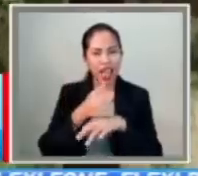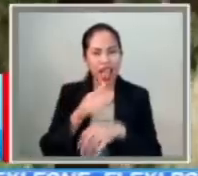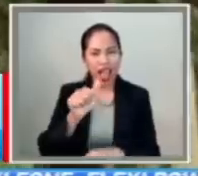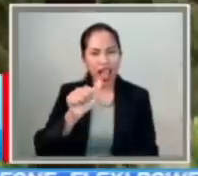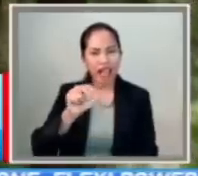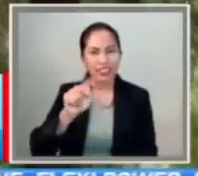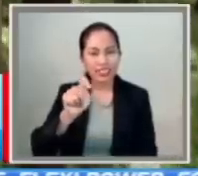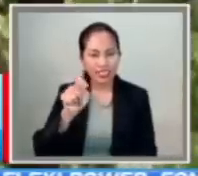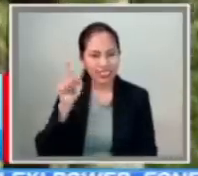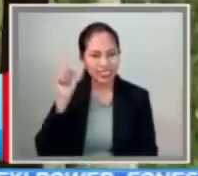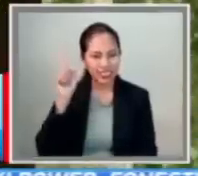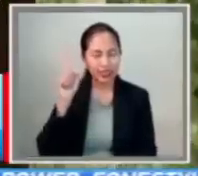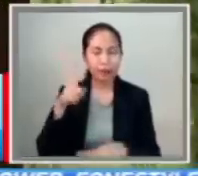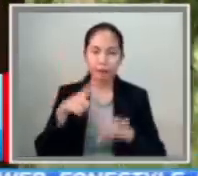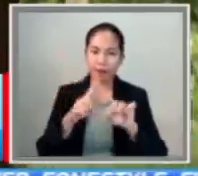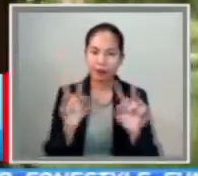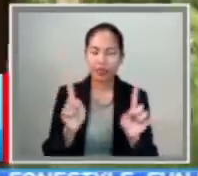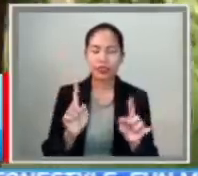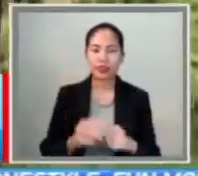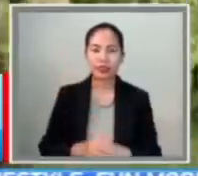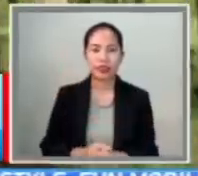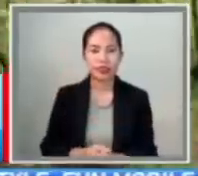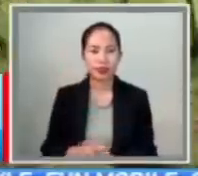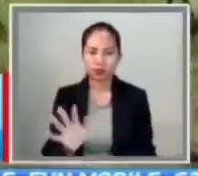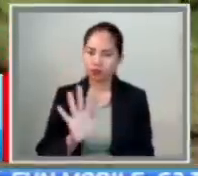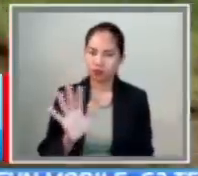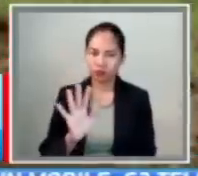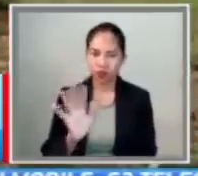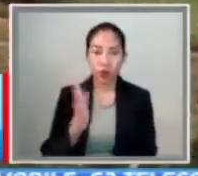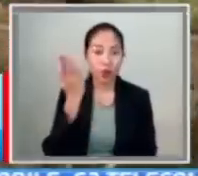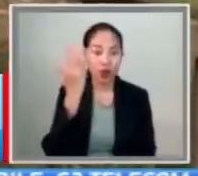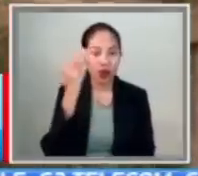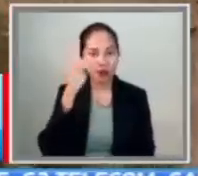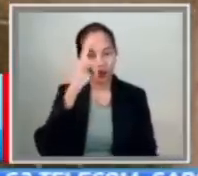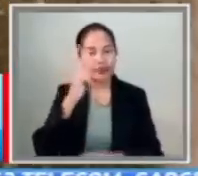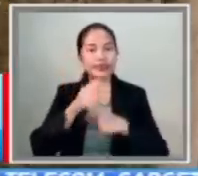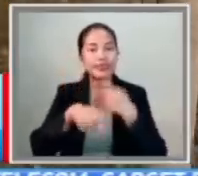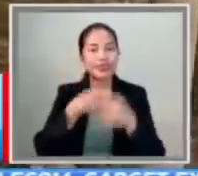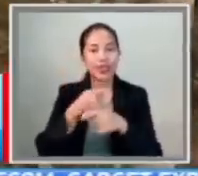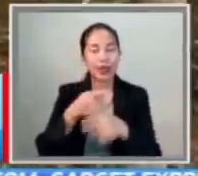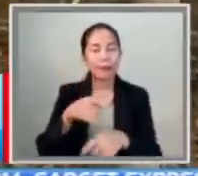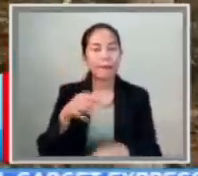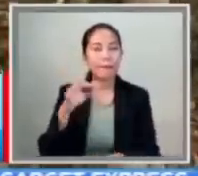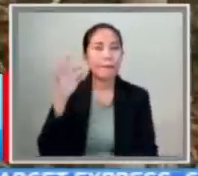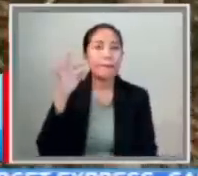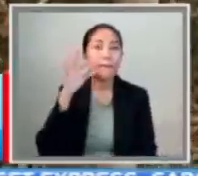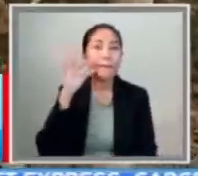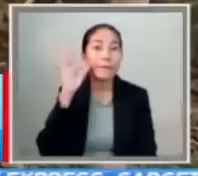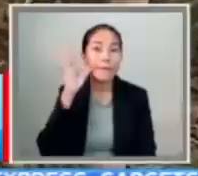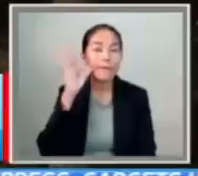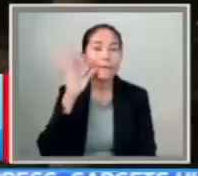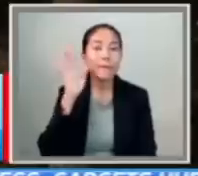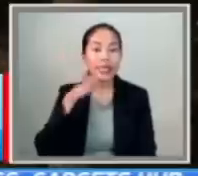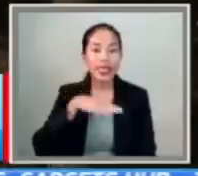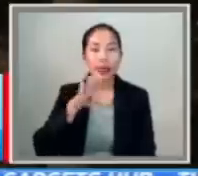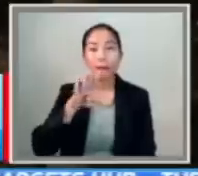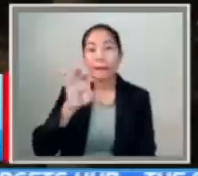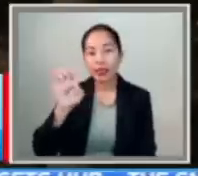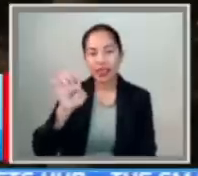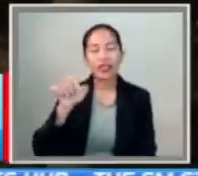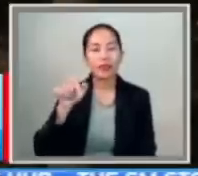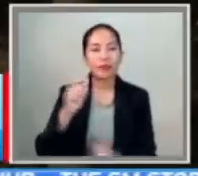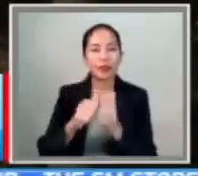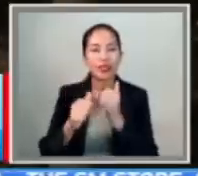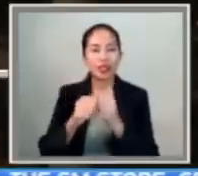huwag daw pakakampante dahil isa itong uri ng bubuyog, ang mga lukot o stingless bees. Yung stinger